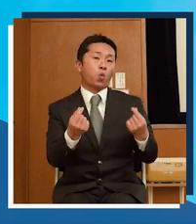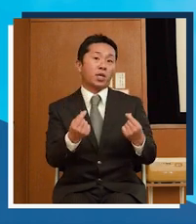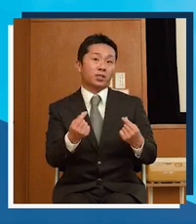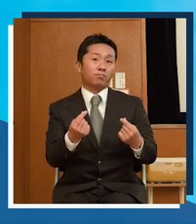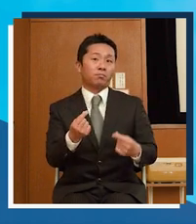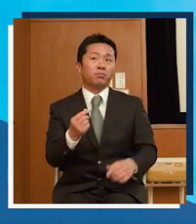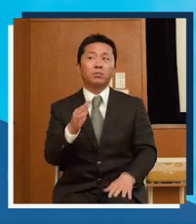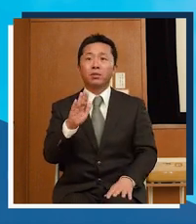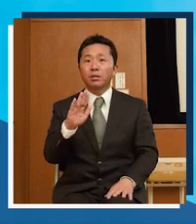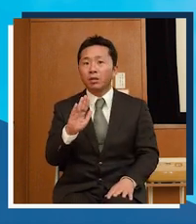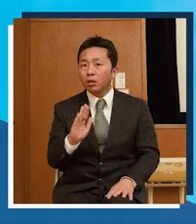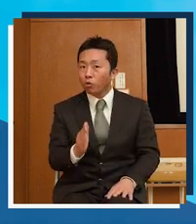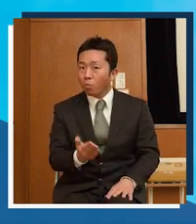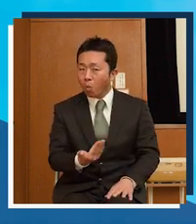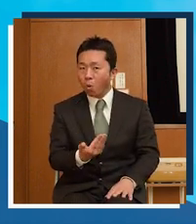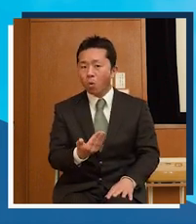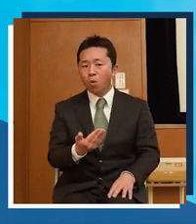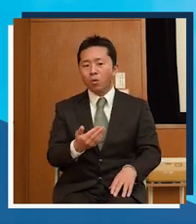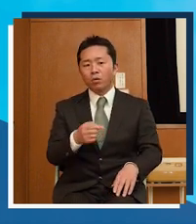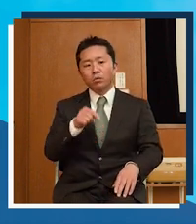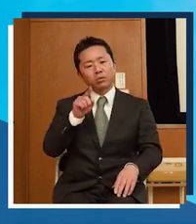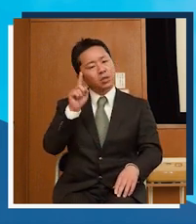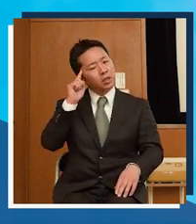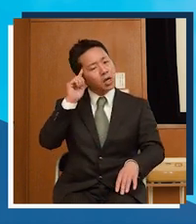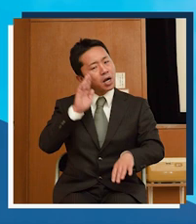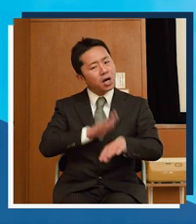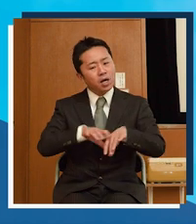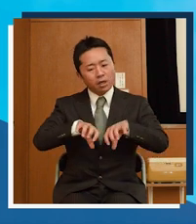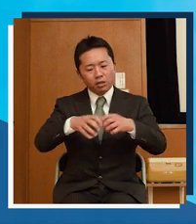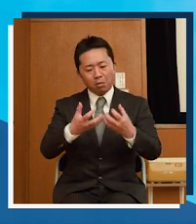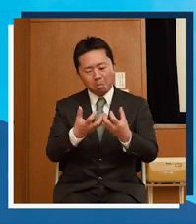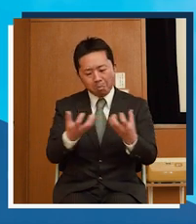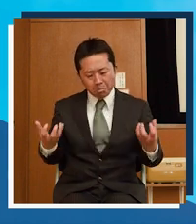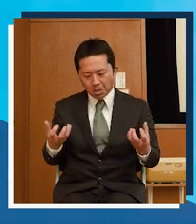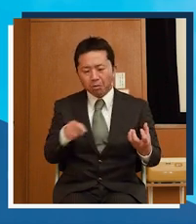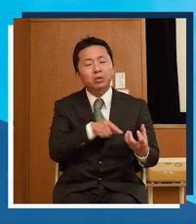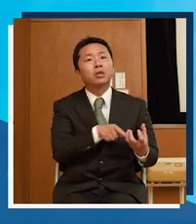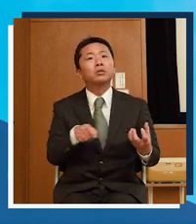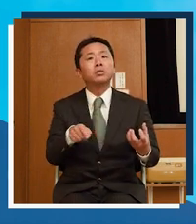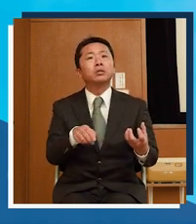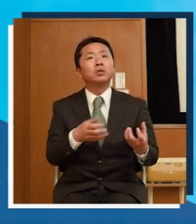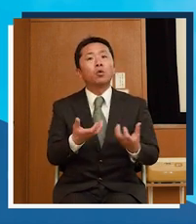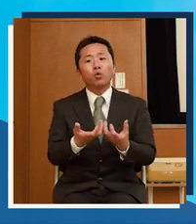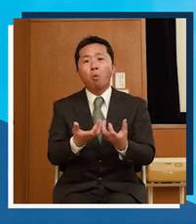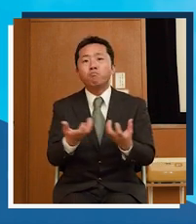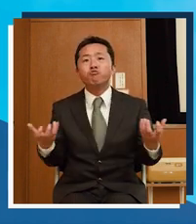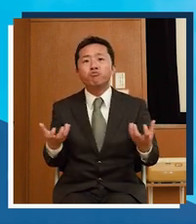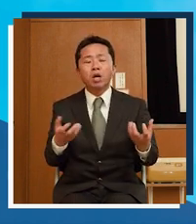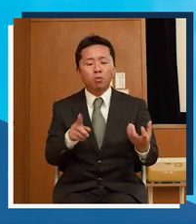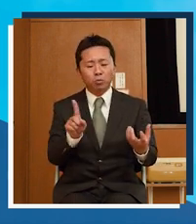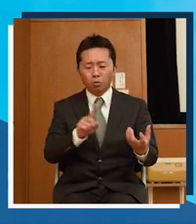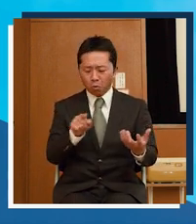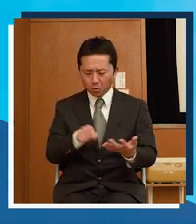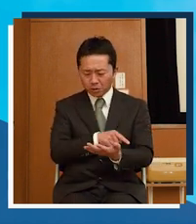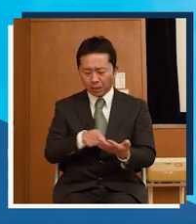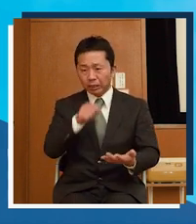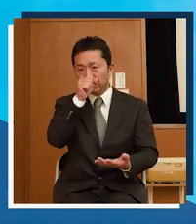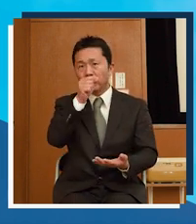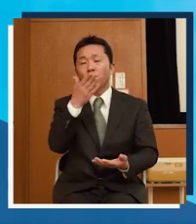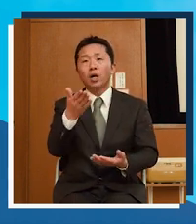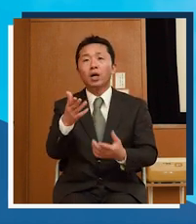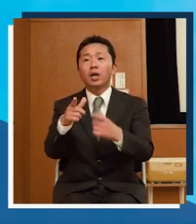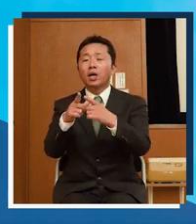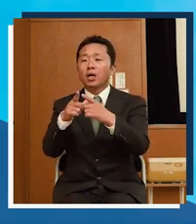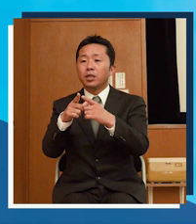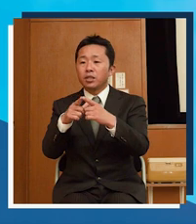たようにどこかしら分断が起きてしまっているっていうのがあるのでそこをどうしたらいいのかっていうのはやっぱり本土の皆さんだっ